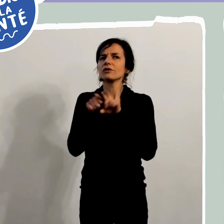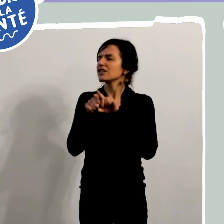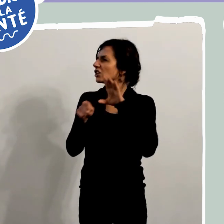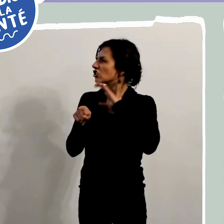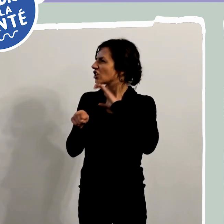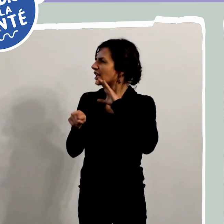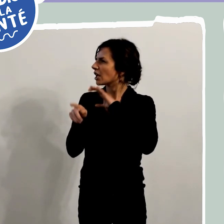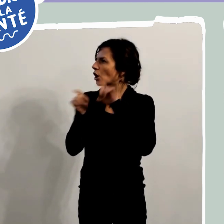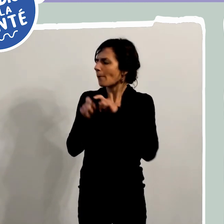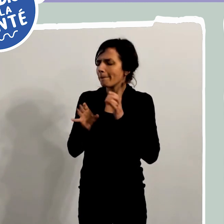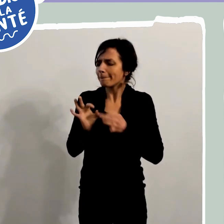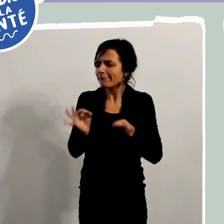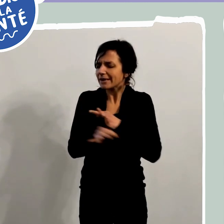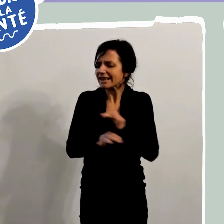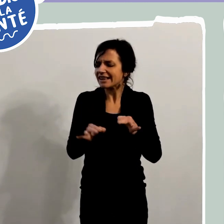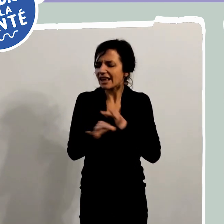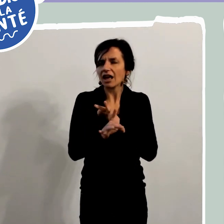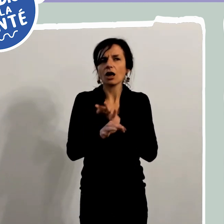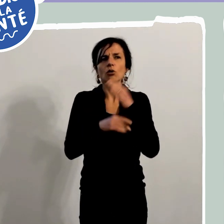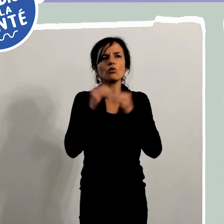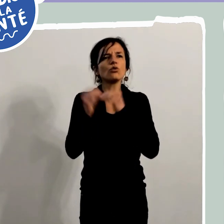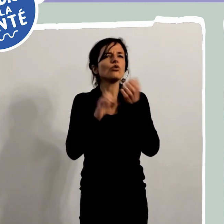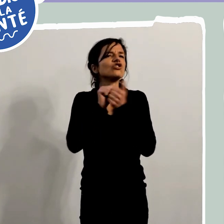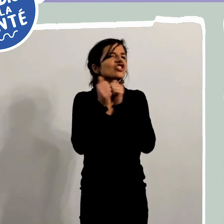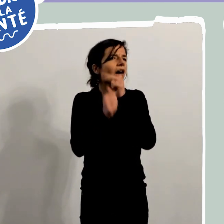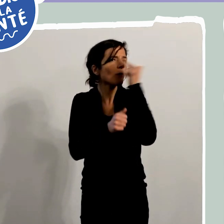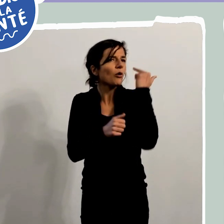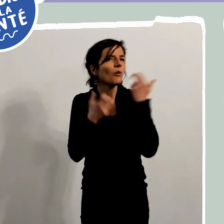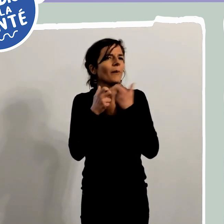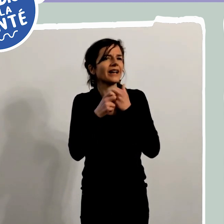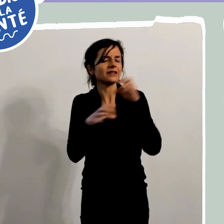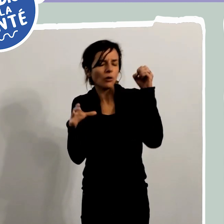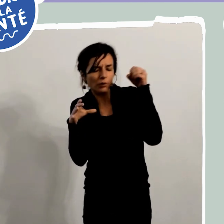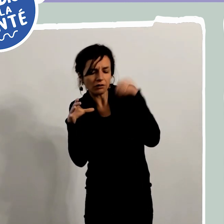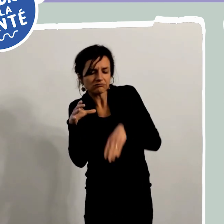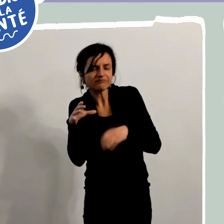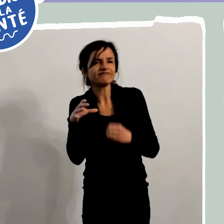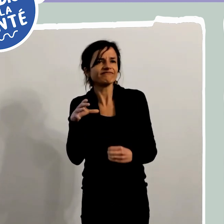Alors, il y a des billes de céramique, il y en a aussi qui mettent du charbon aussi. Alors,